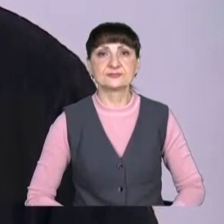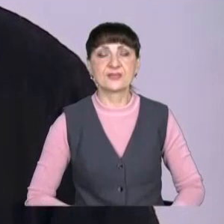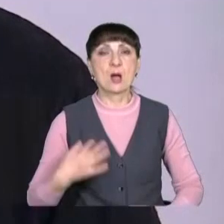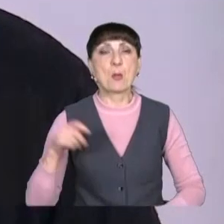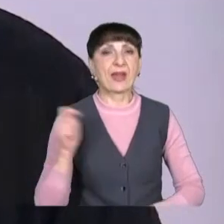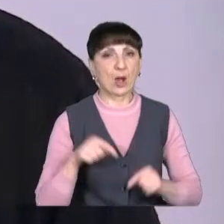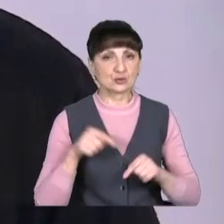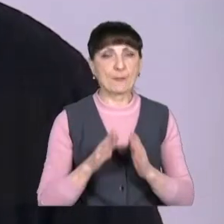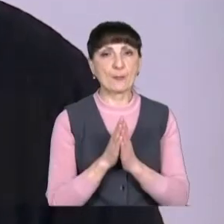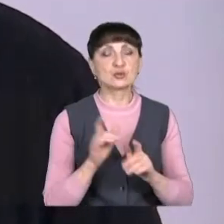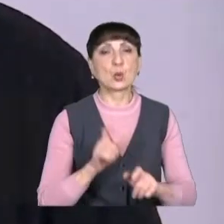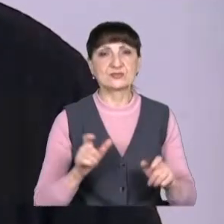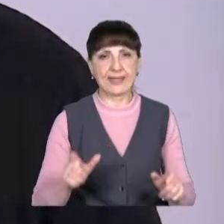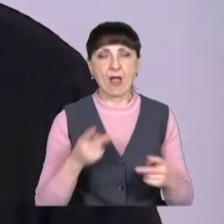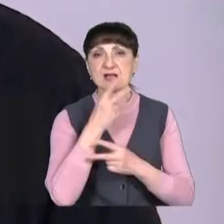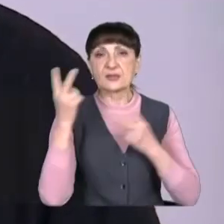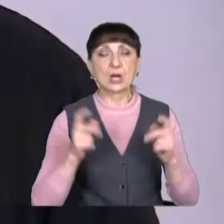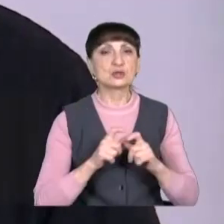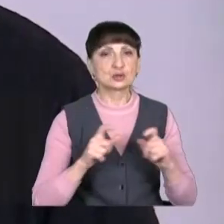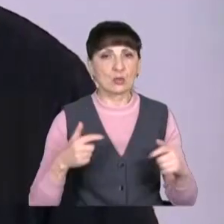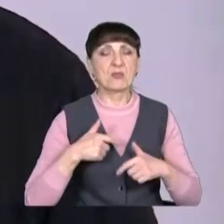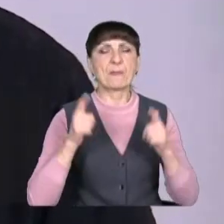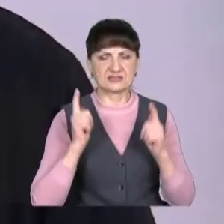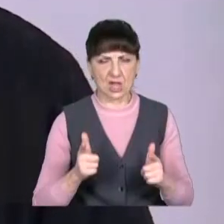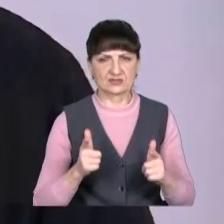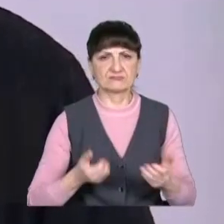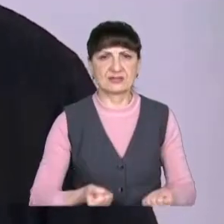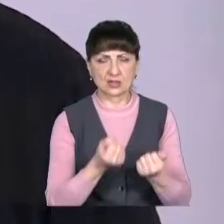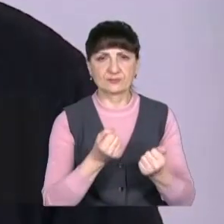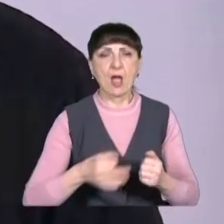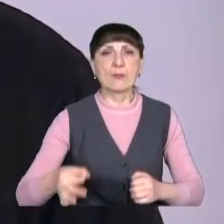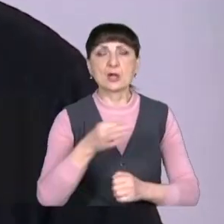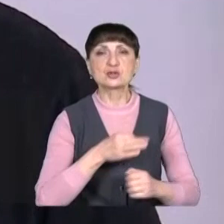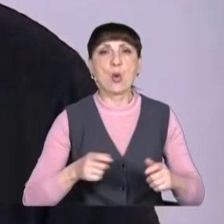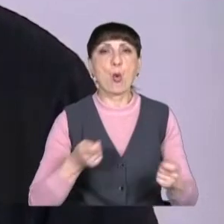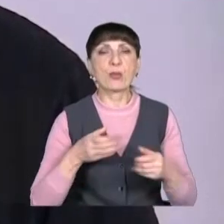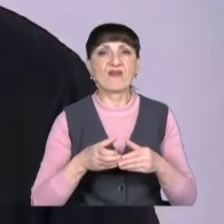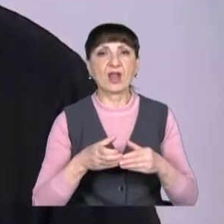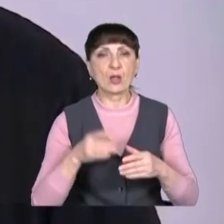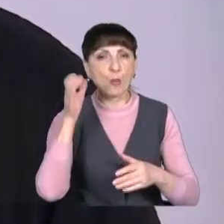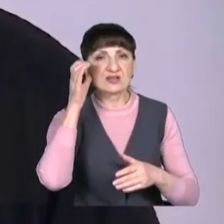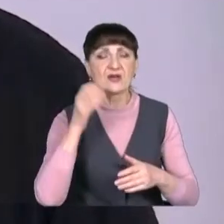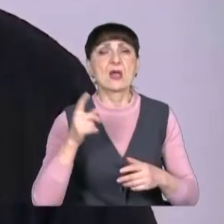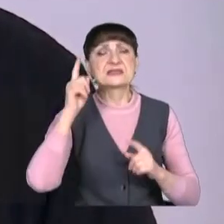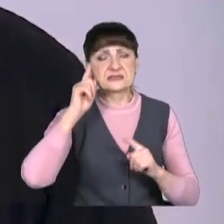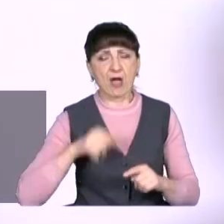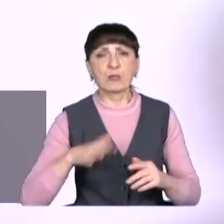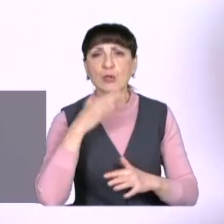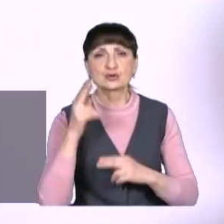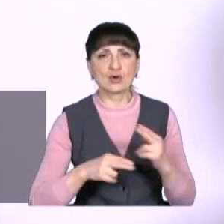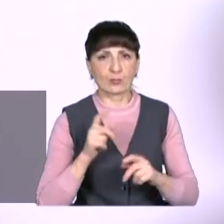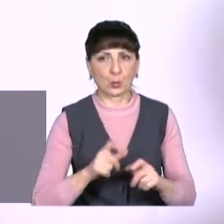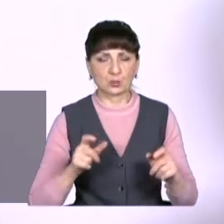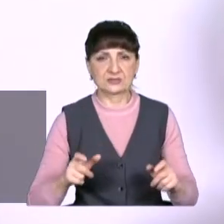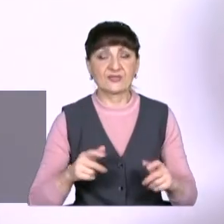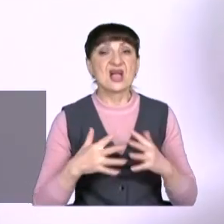Приехали сюда по просьбе жителей. Осмотрели школу. Мы поддерживаем их. Областное управление образования осведомлено о многочисленных жалобах сельчан. Тем